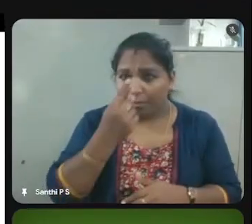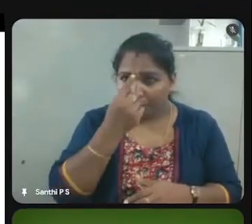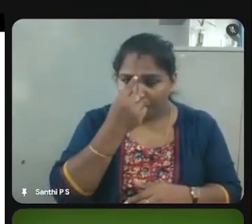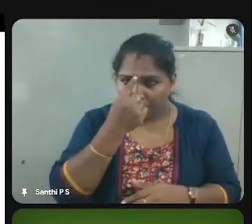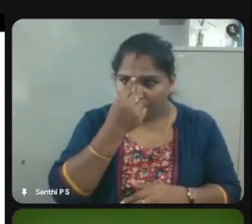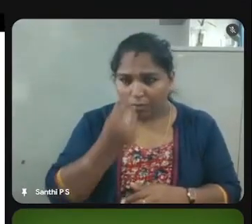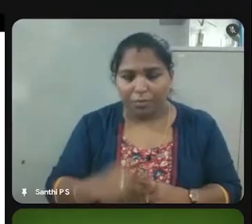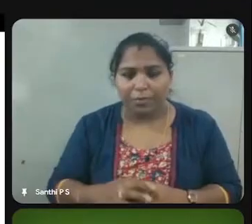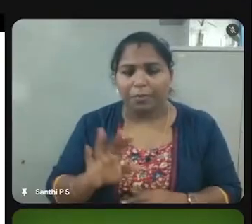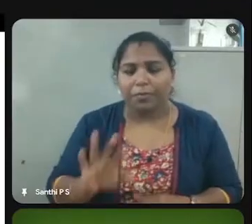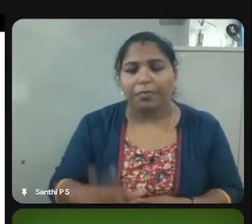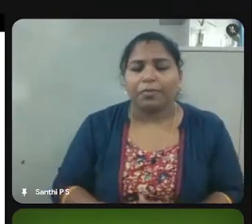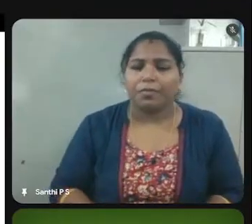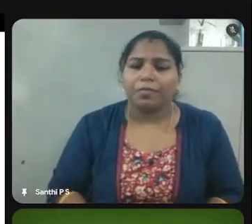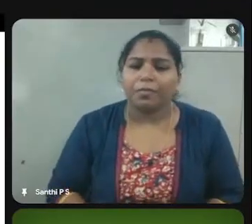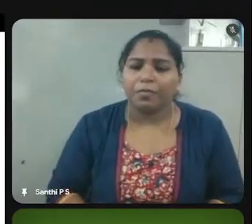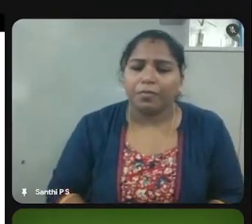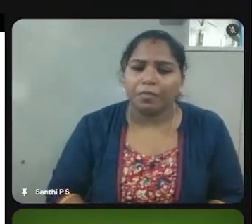പൊട്ട് വെക്കും.